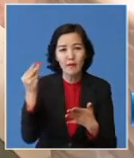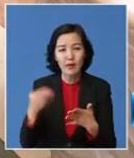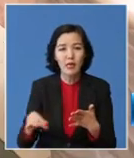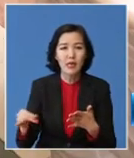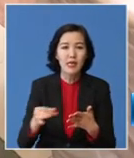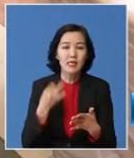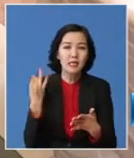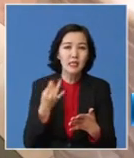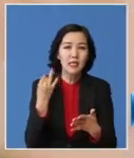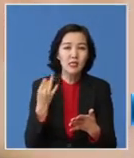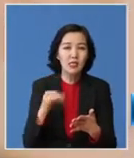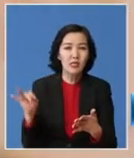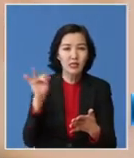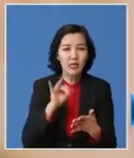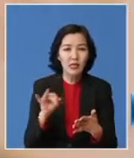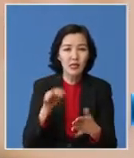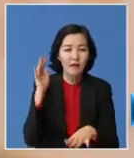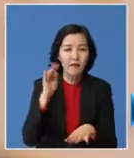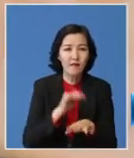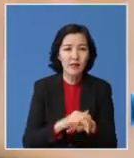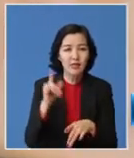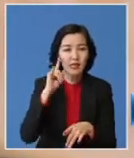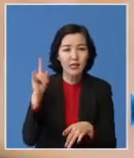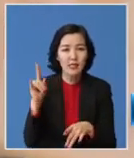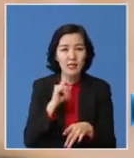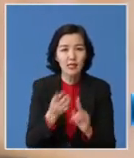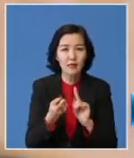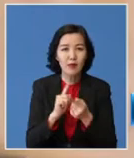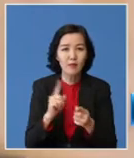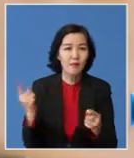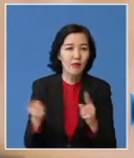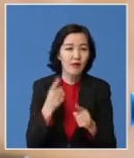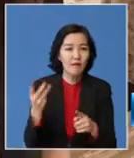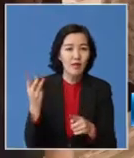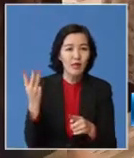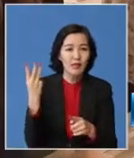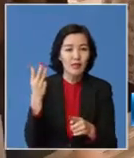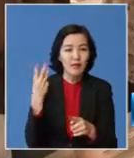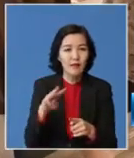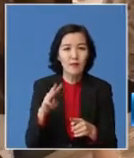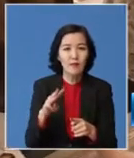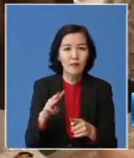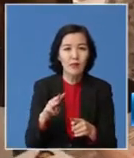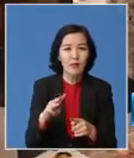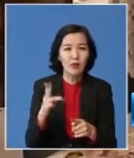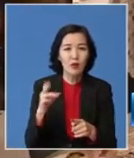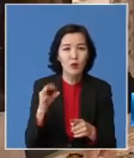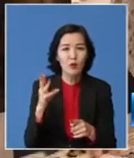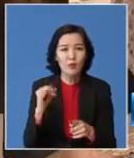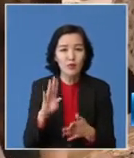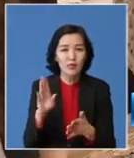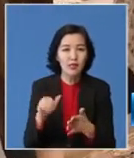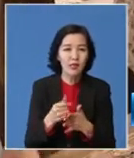романе исторические факты с казахской мифологией и превратить его в первый современный отечественный комикс.